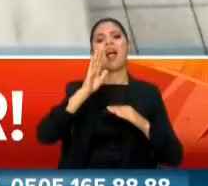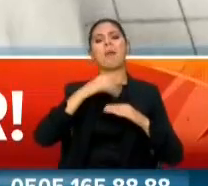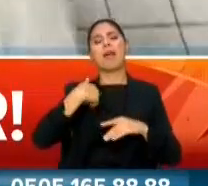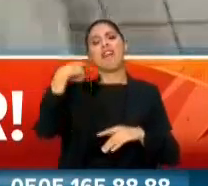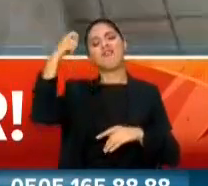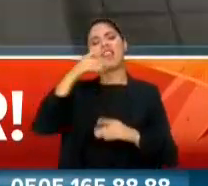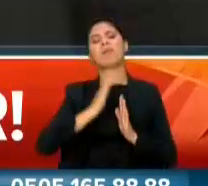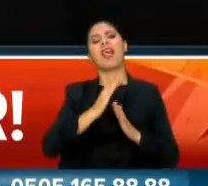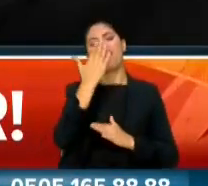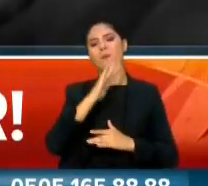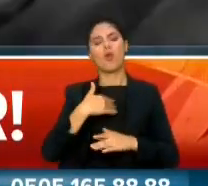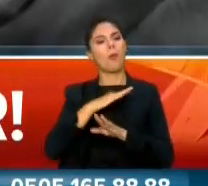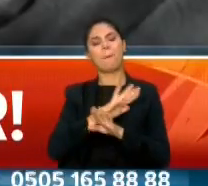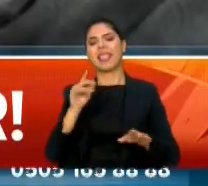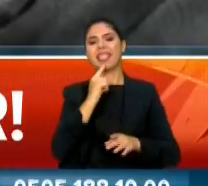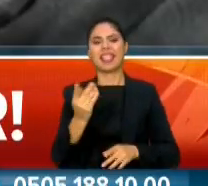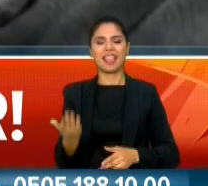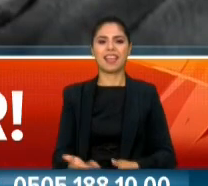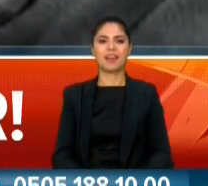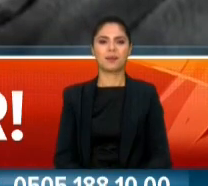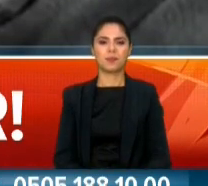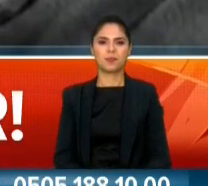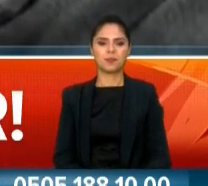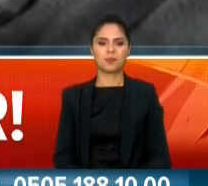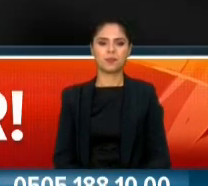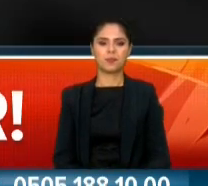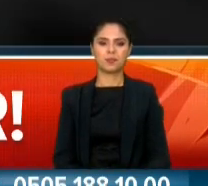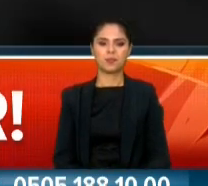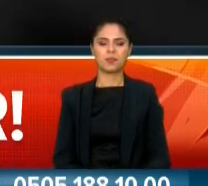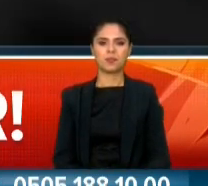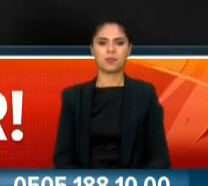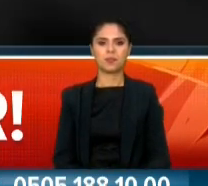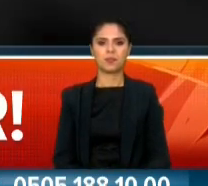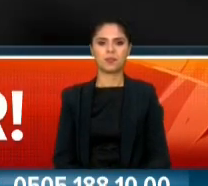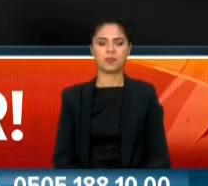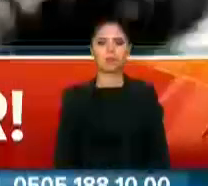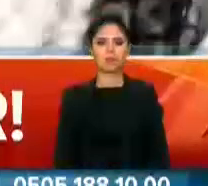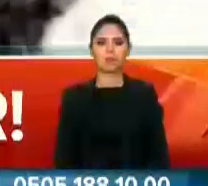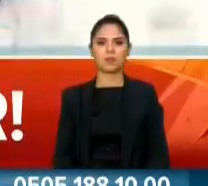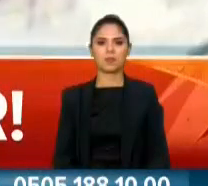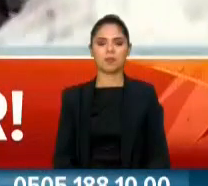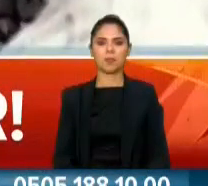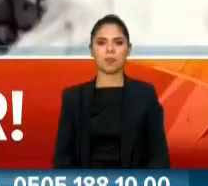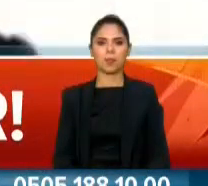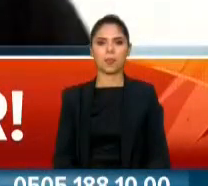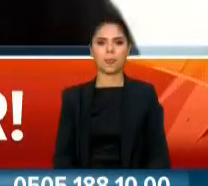etmişti. How did he die? Your contact? Not well.